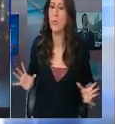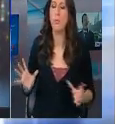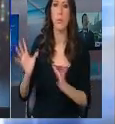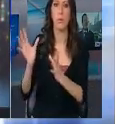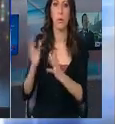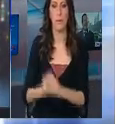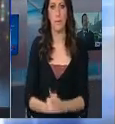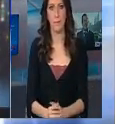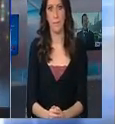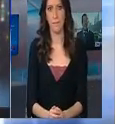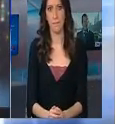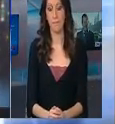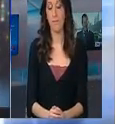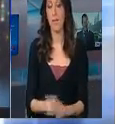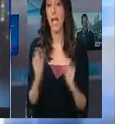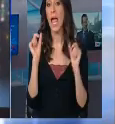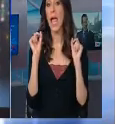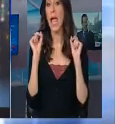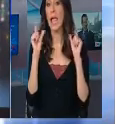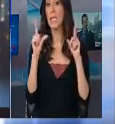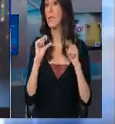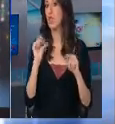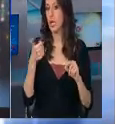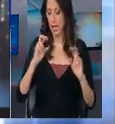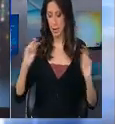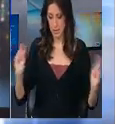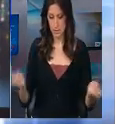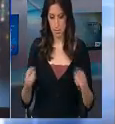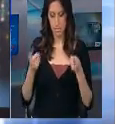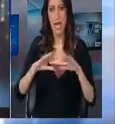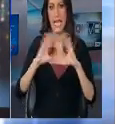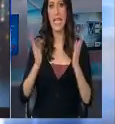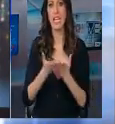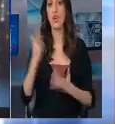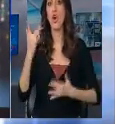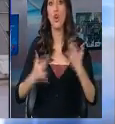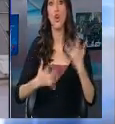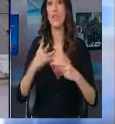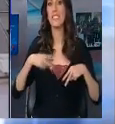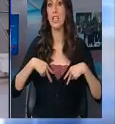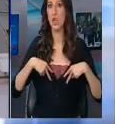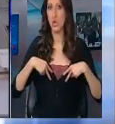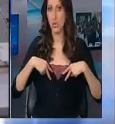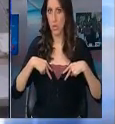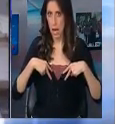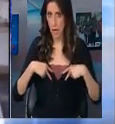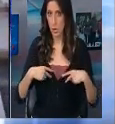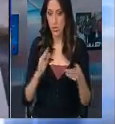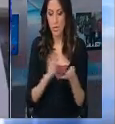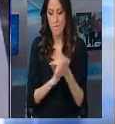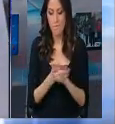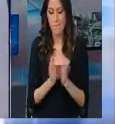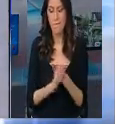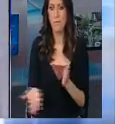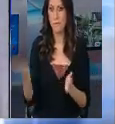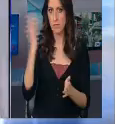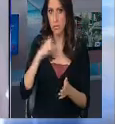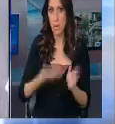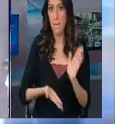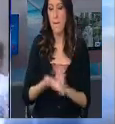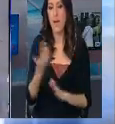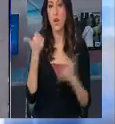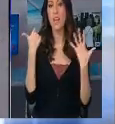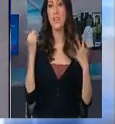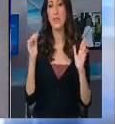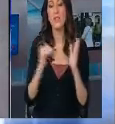Αίσθηση προκαλεί αποκάλυψη ότι κύκλωμα πρώην υπαλλήλων στο Γενικό Λογιστήριο του Κράτους υπεξαίρεσε πάνω από 600.000 ευρώ μέσω πλασματικών